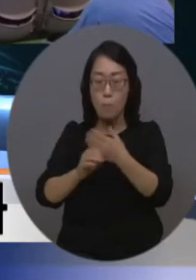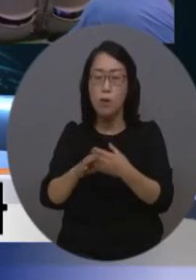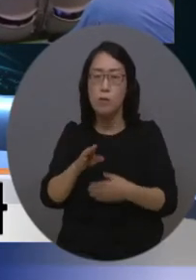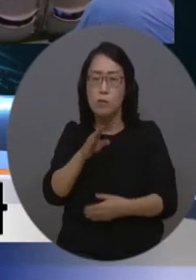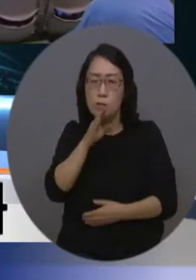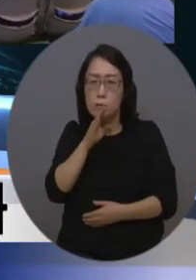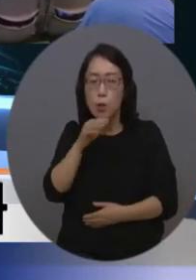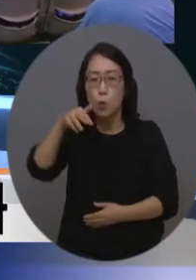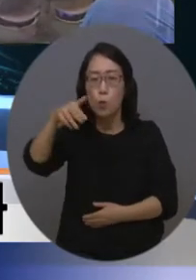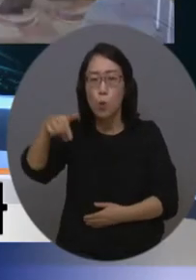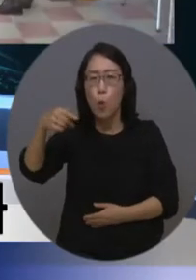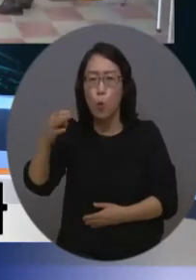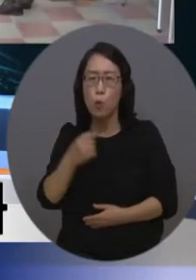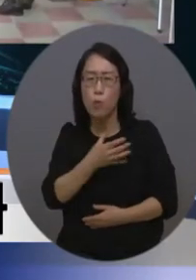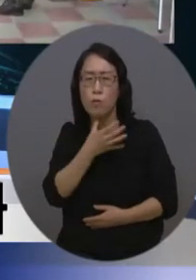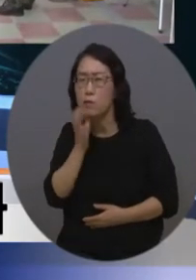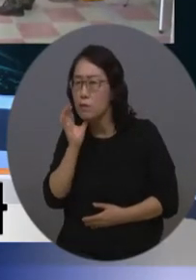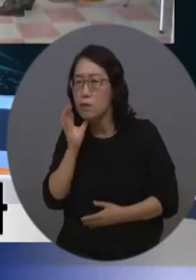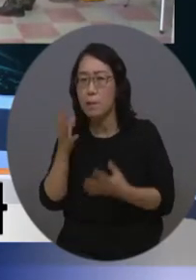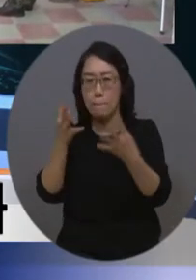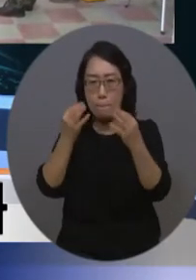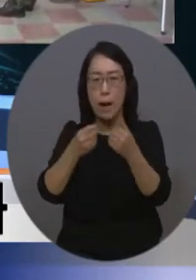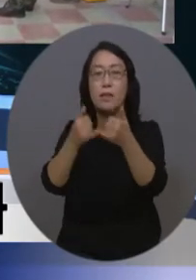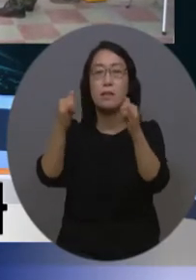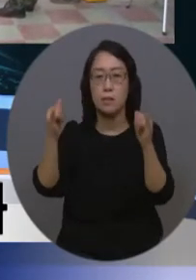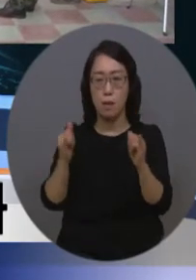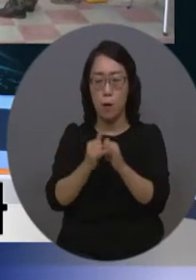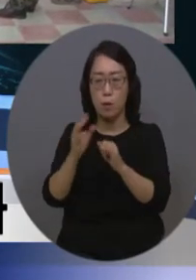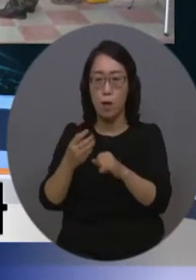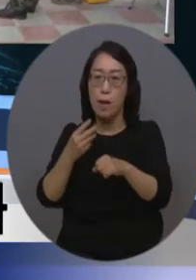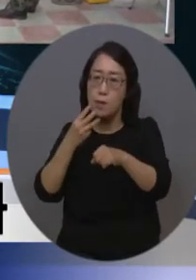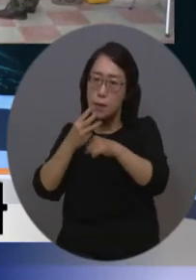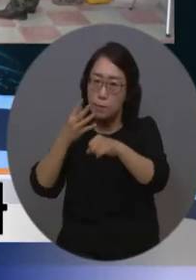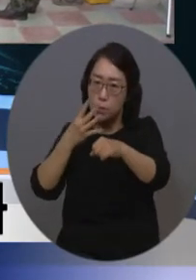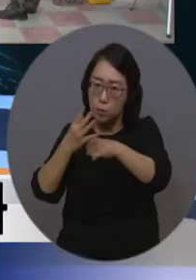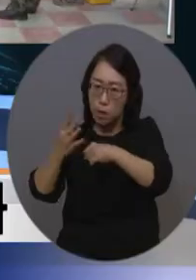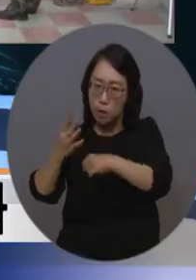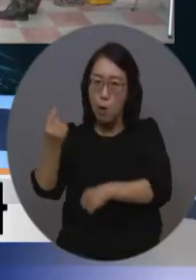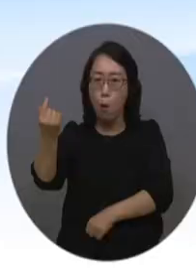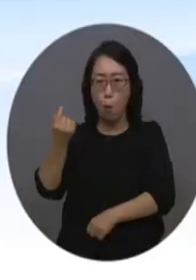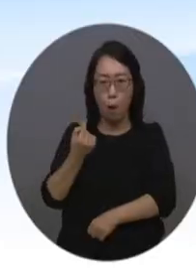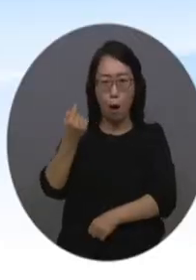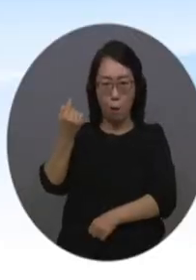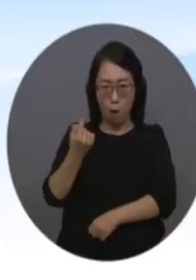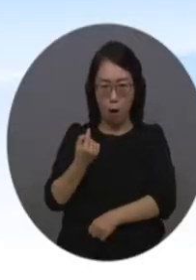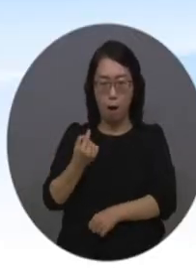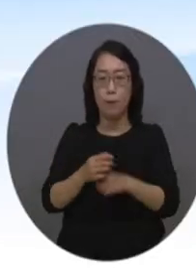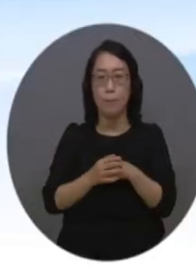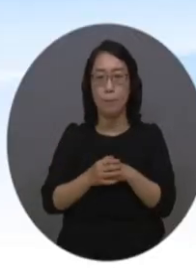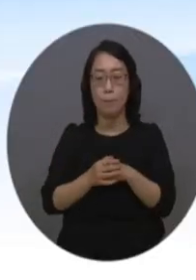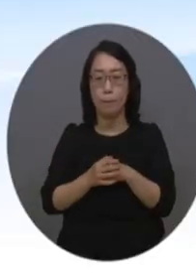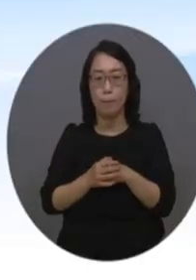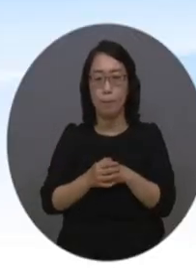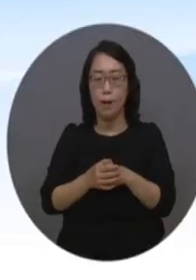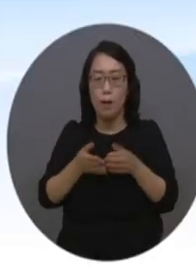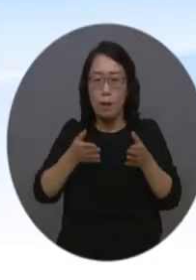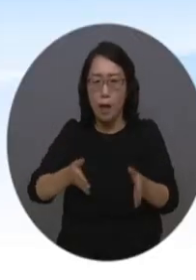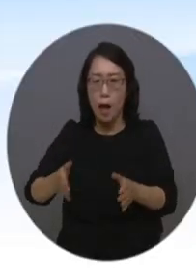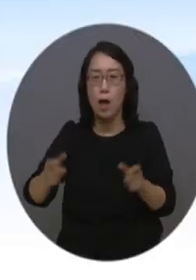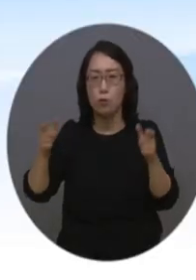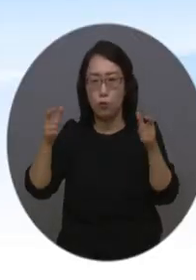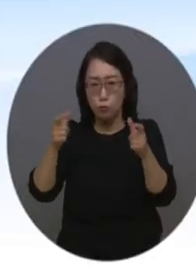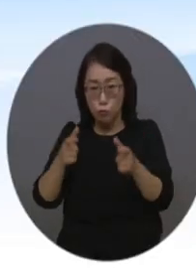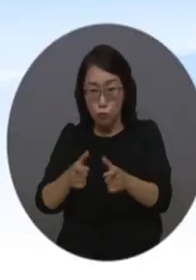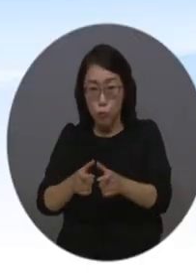사회로 분류하는데 향후 3, 4년 내에 진입할 것이란 관측이 나오고 있습니다. 저출산 고령화로 인구